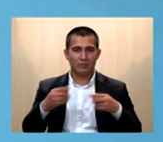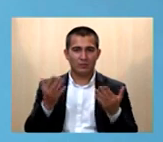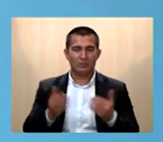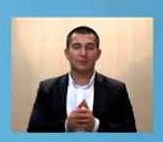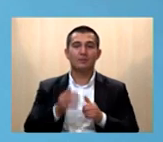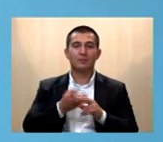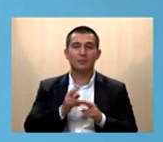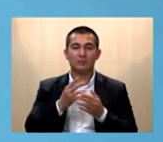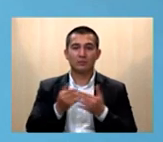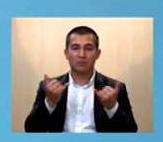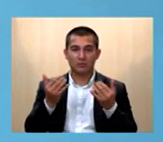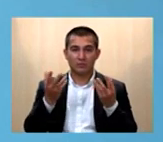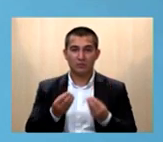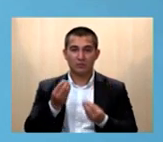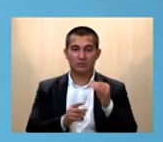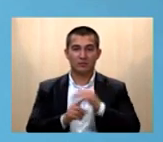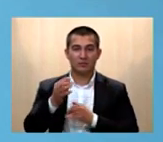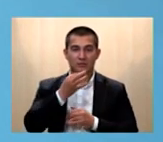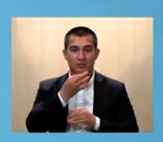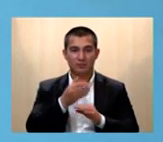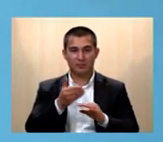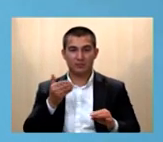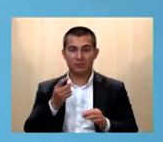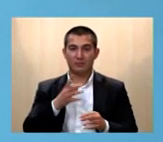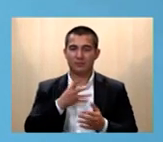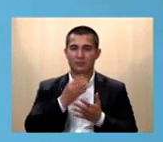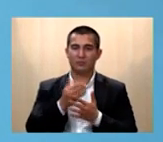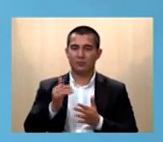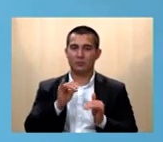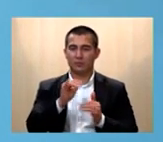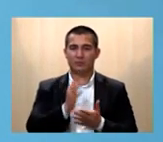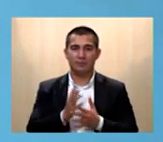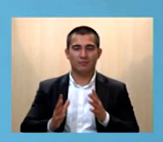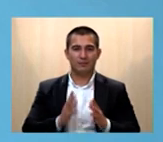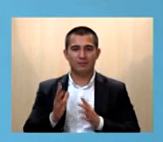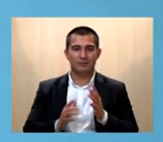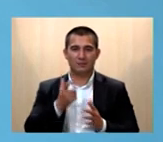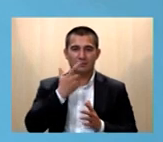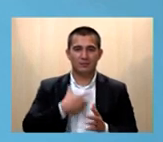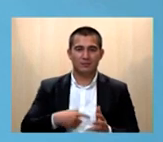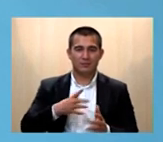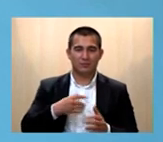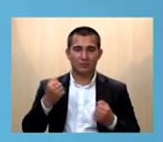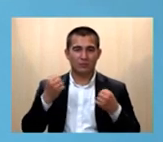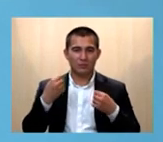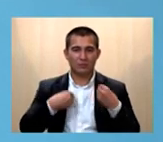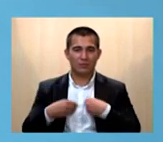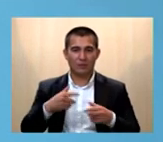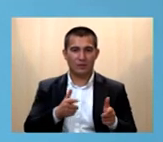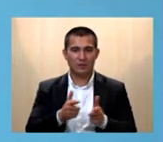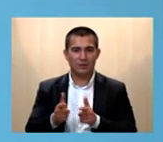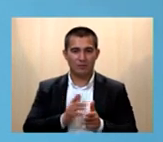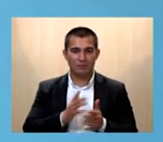bugun o'yinimiz oldidan mashqlarimizni ketma-ketligida bajarib olamiz. Sport kiyimlarimiz kiyib olgan